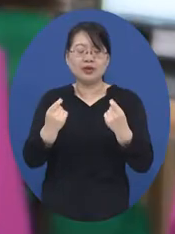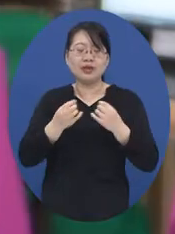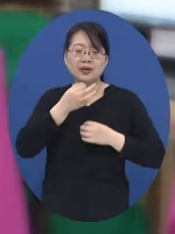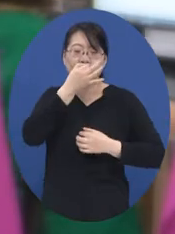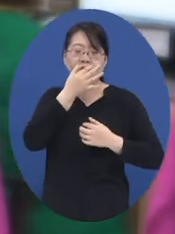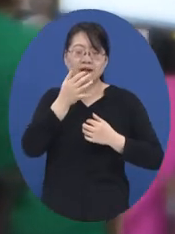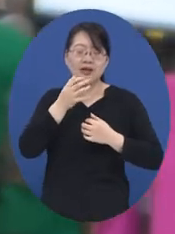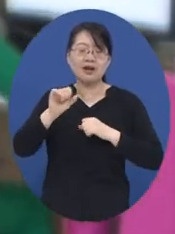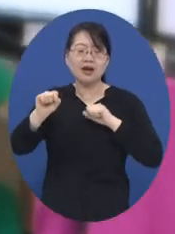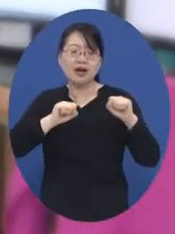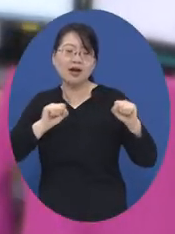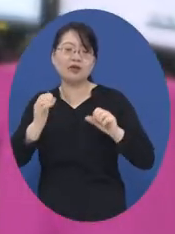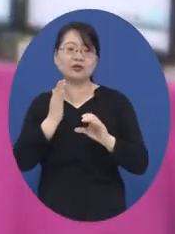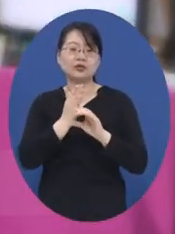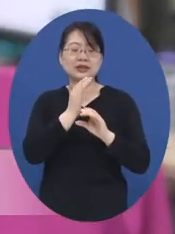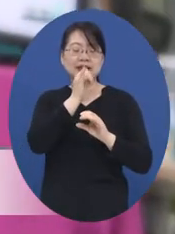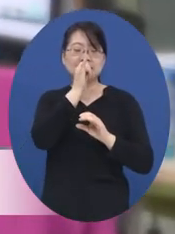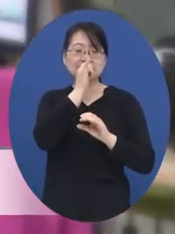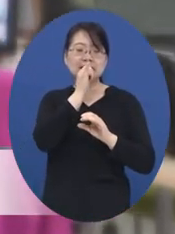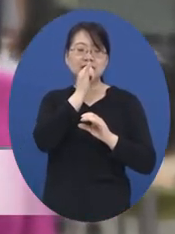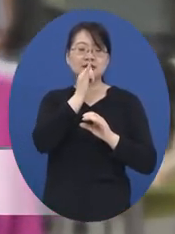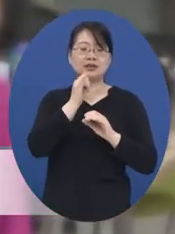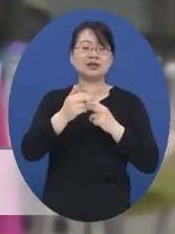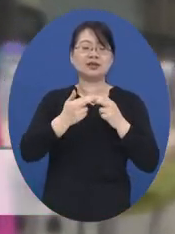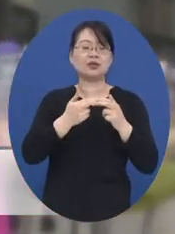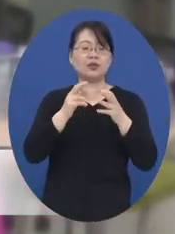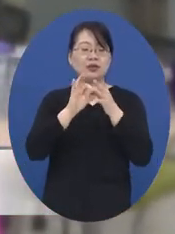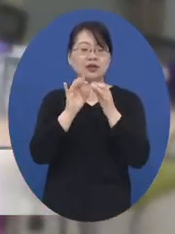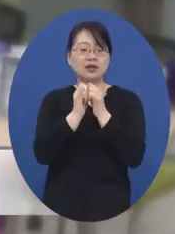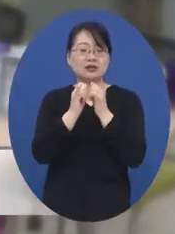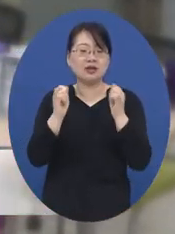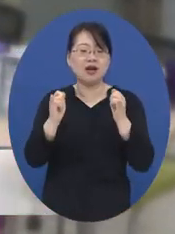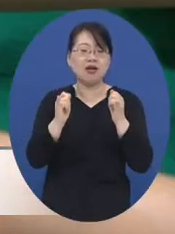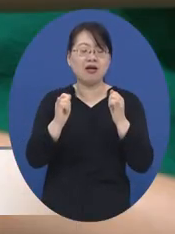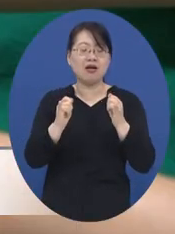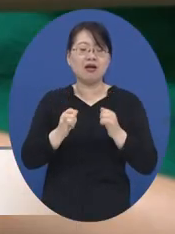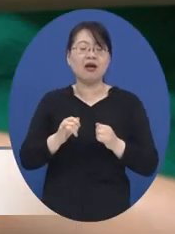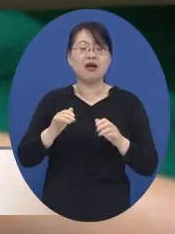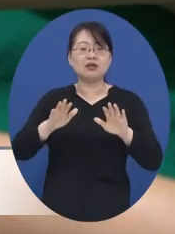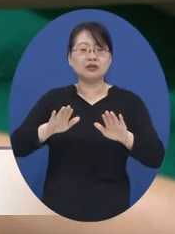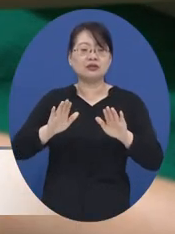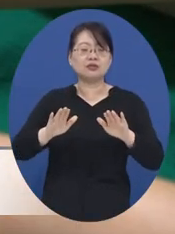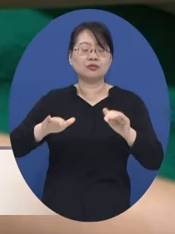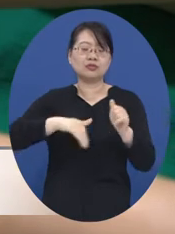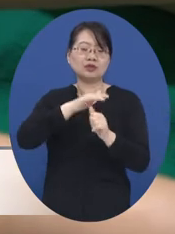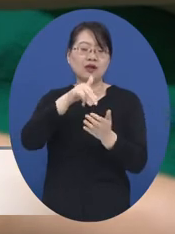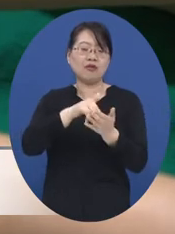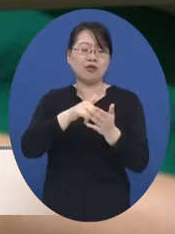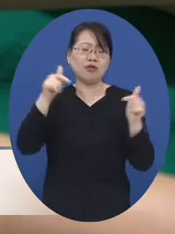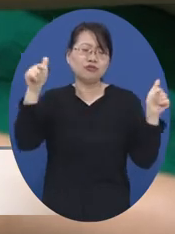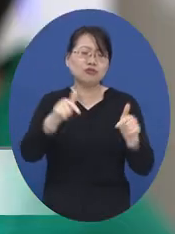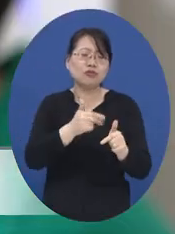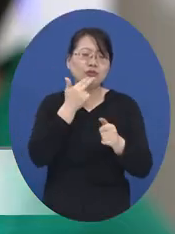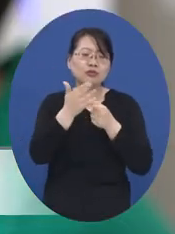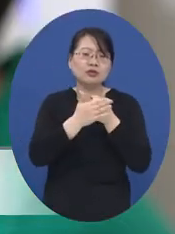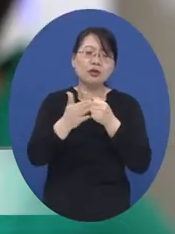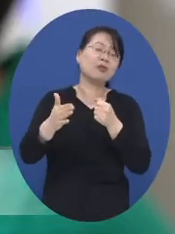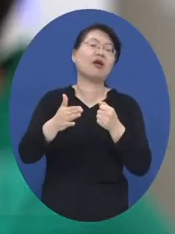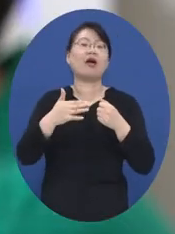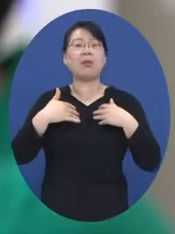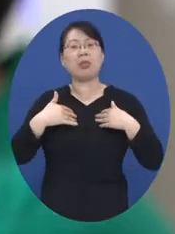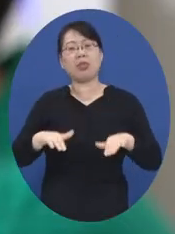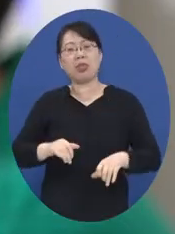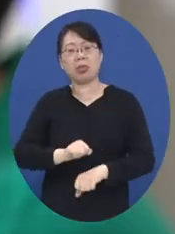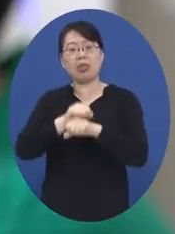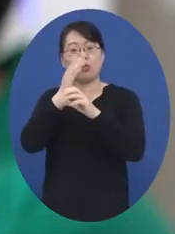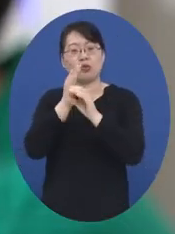있는 백의의 천사들. 사태가 쉽게 가라앉지 않아 피로도 쌓여가지만 자신의 힘듦보다는 환자를